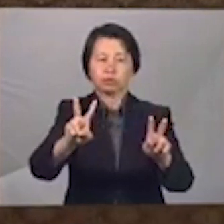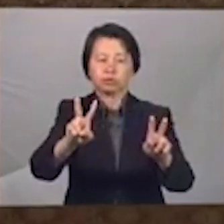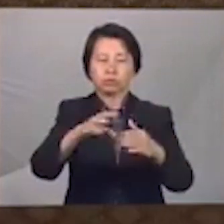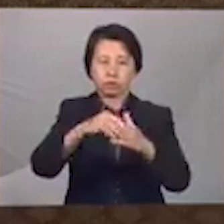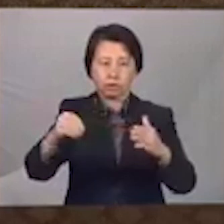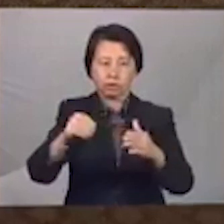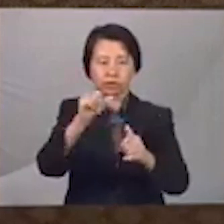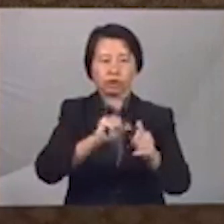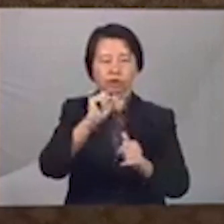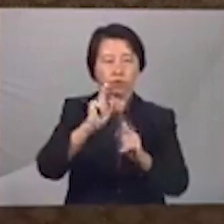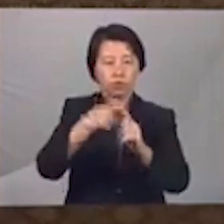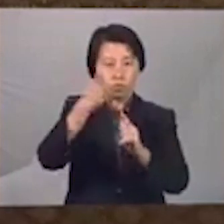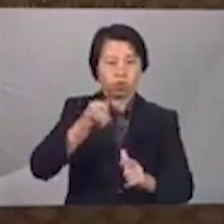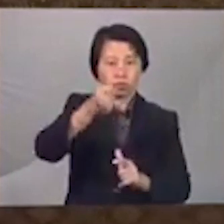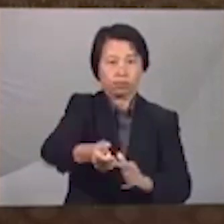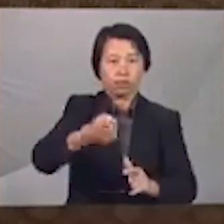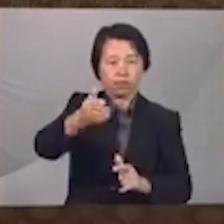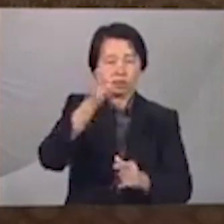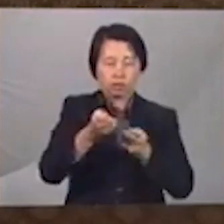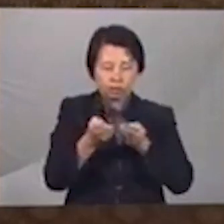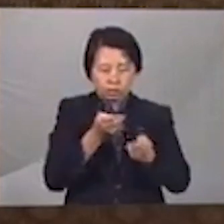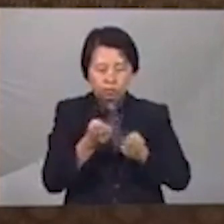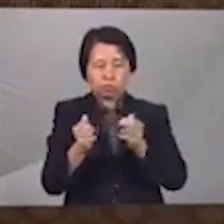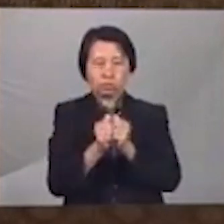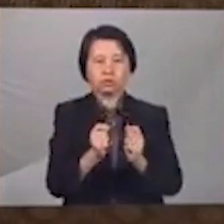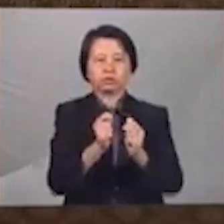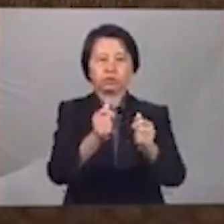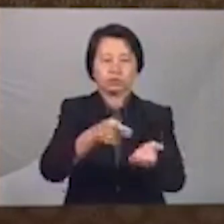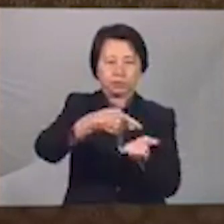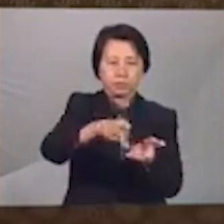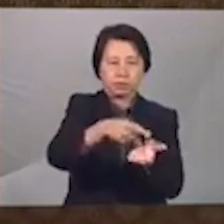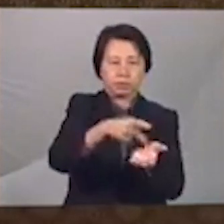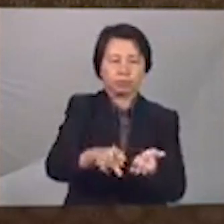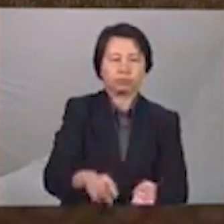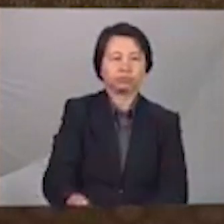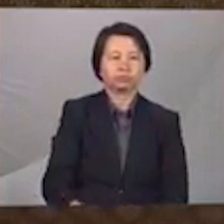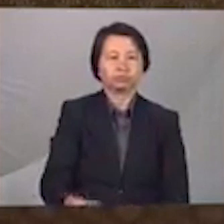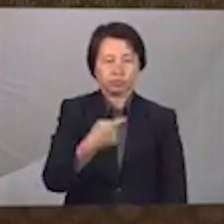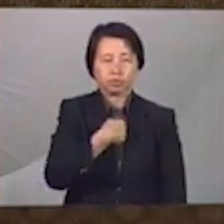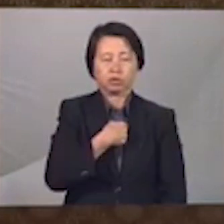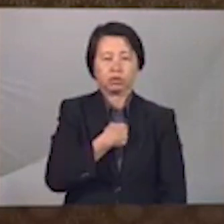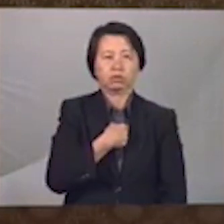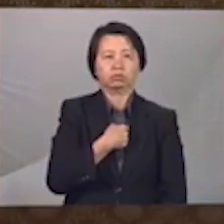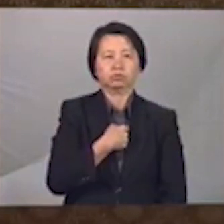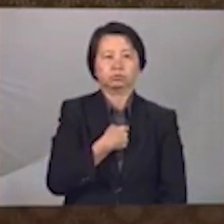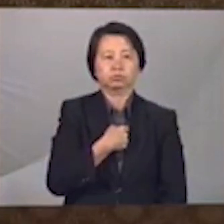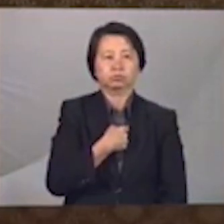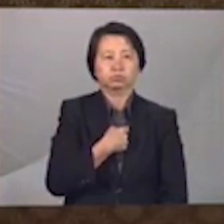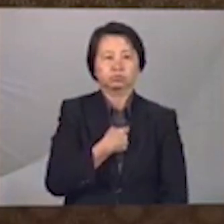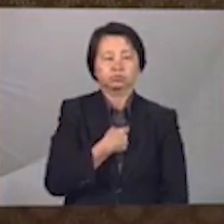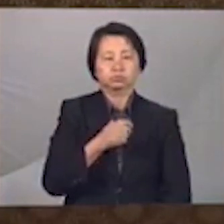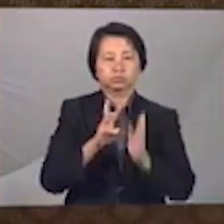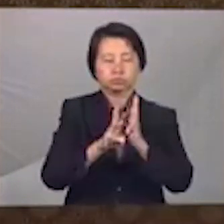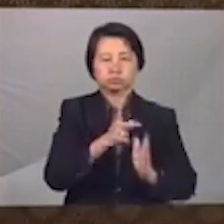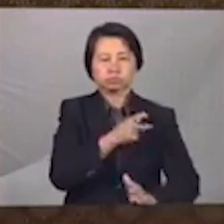RM2,856.82 setiap bulan yang akan diuruskan dengan segera. Saya bagi pihak kementerian